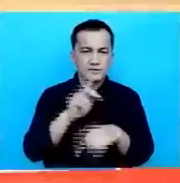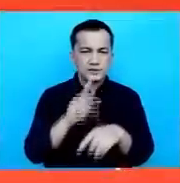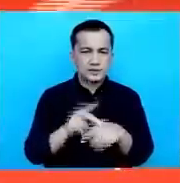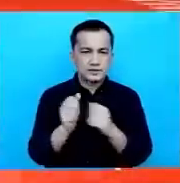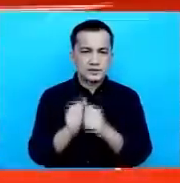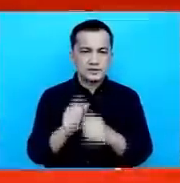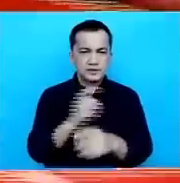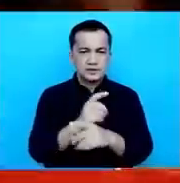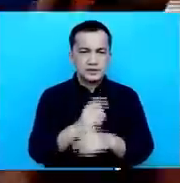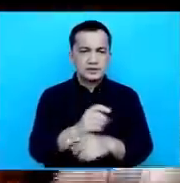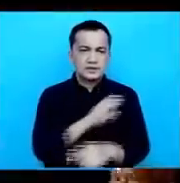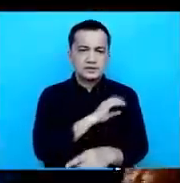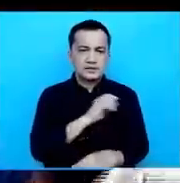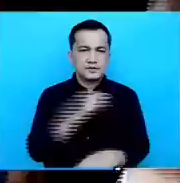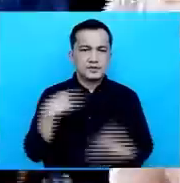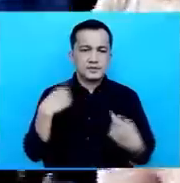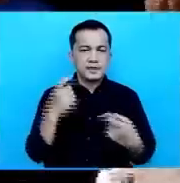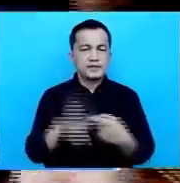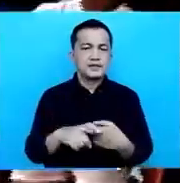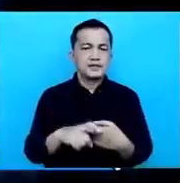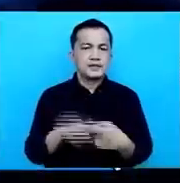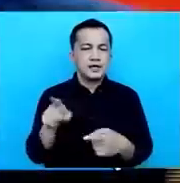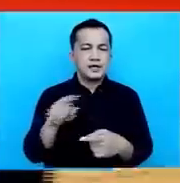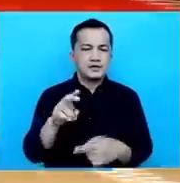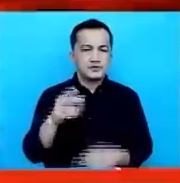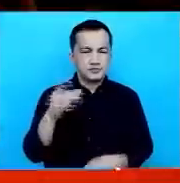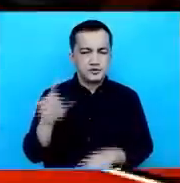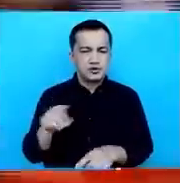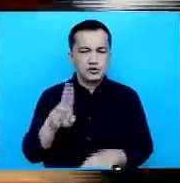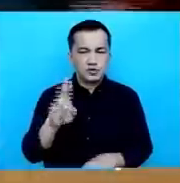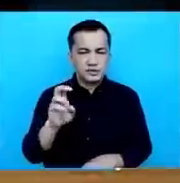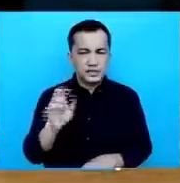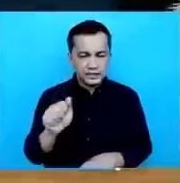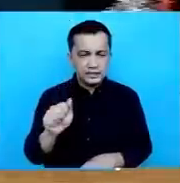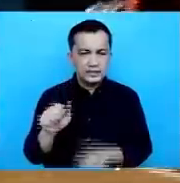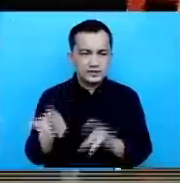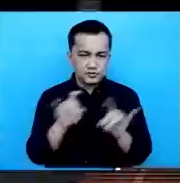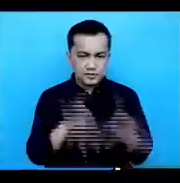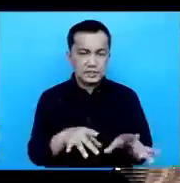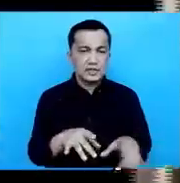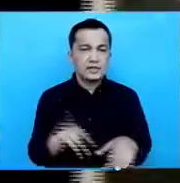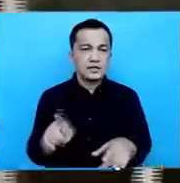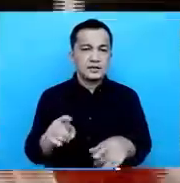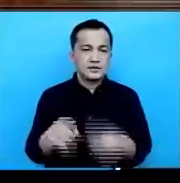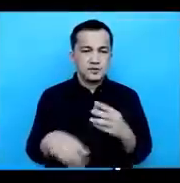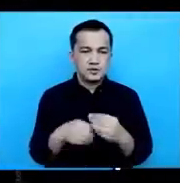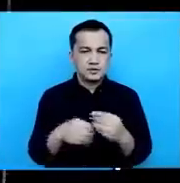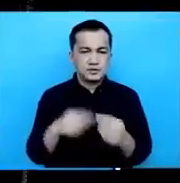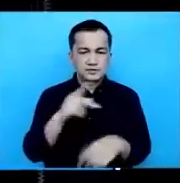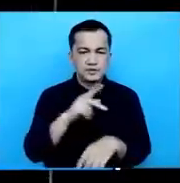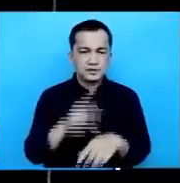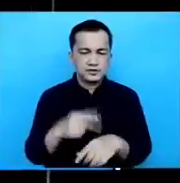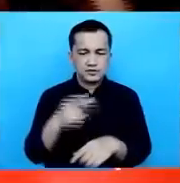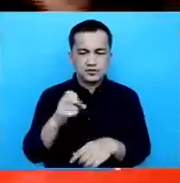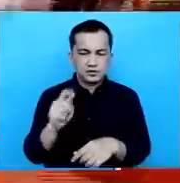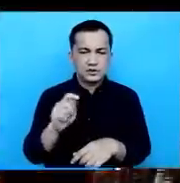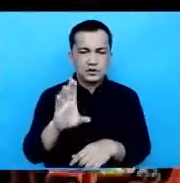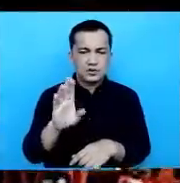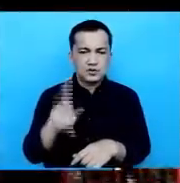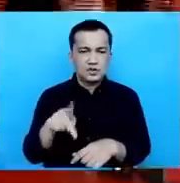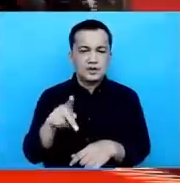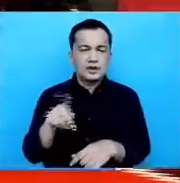Spain, powerhouse USA at Australia. Bukod sa Pinas, co-host din ng World Cup ang Japan at Indonesia.